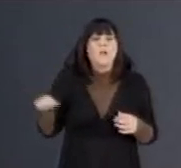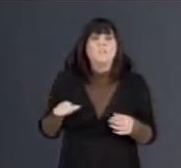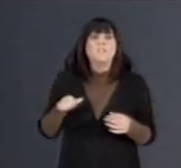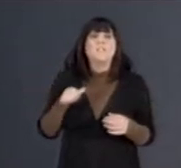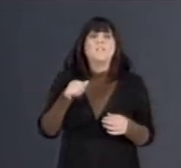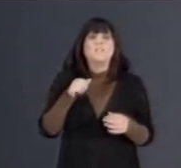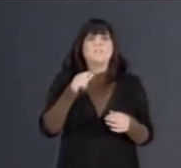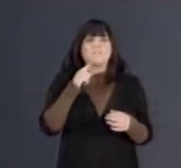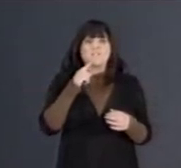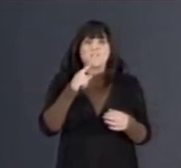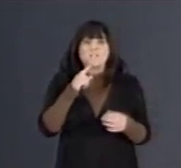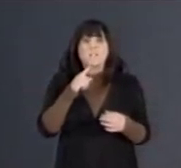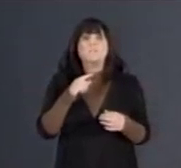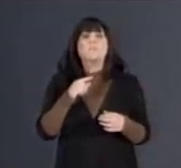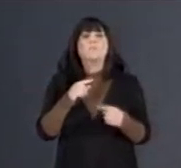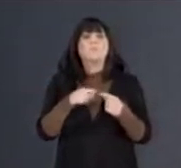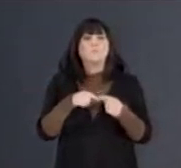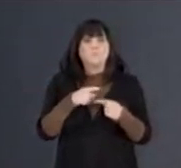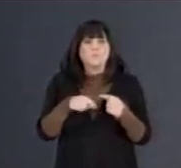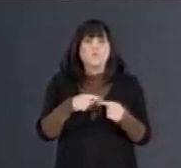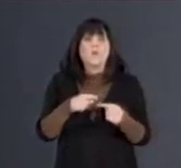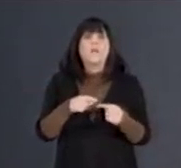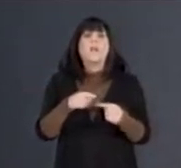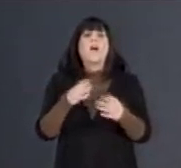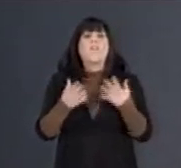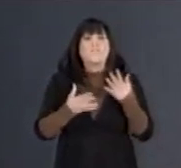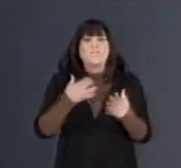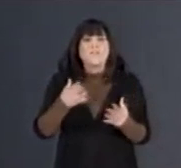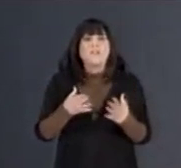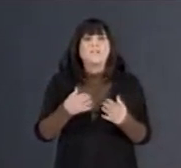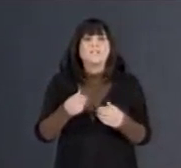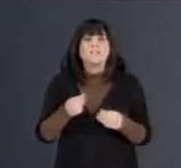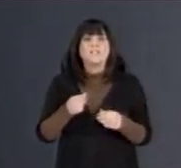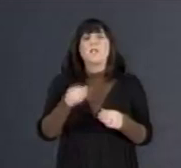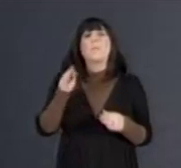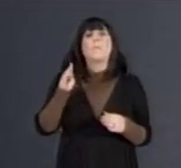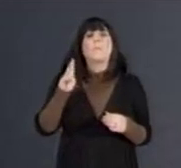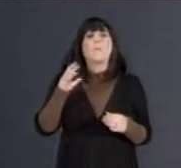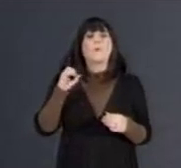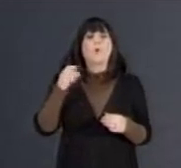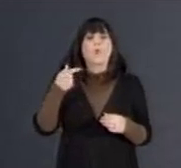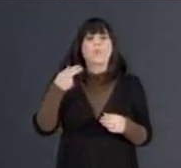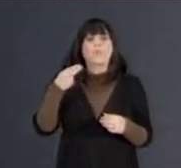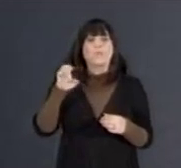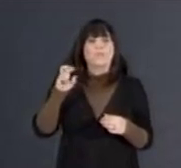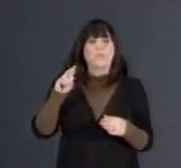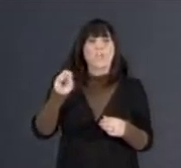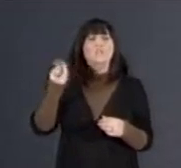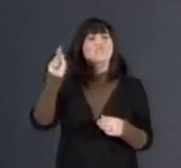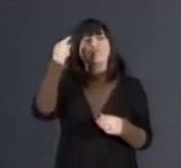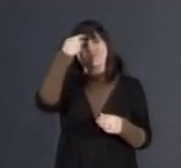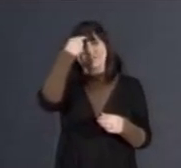l-broters handumiju legalizzati. Paħer dal-kasta ċenizi, per-reżempju. Ndlesbiegħa għu naħr obħerġie?